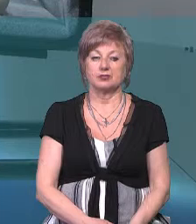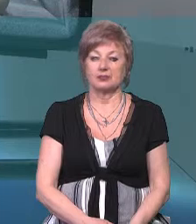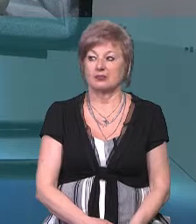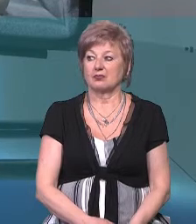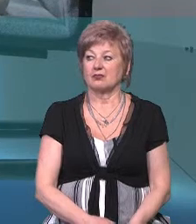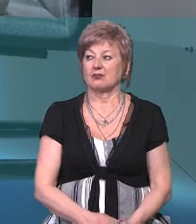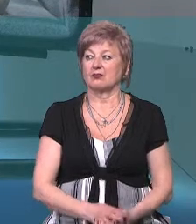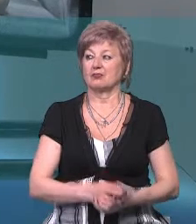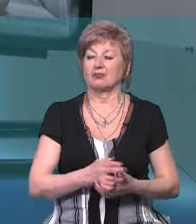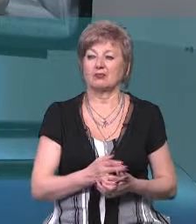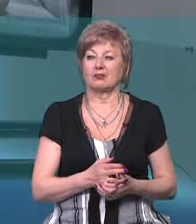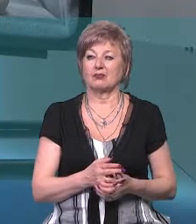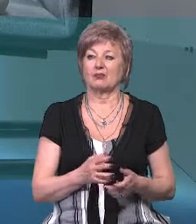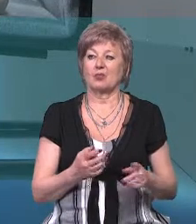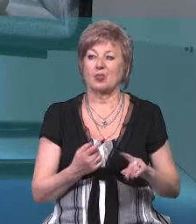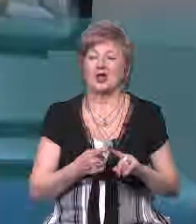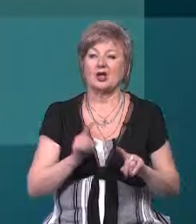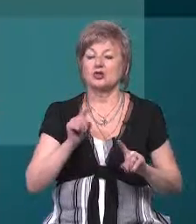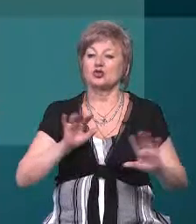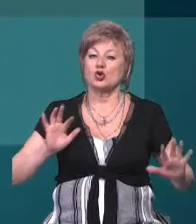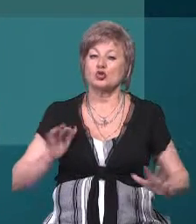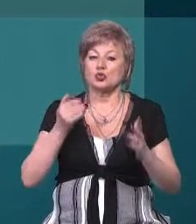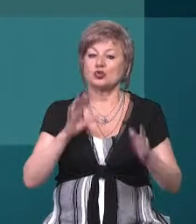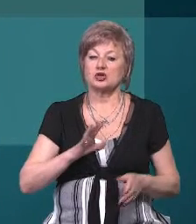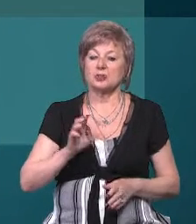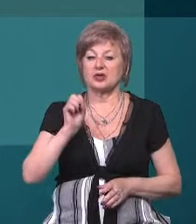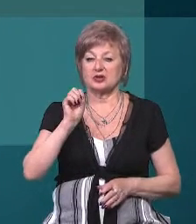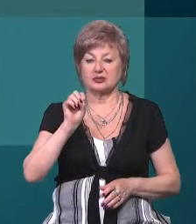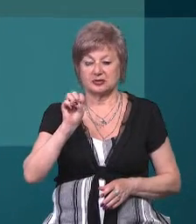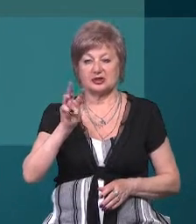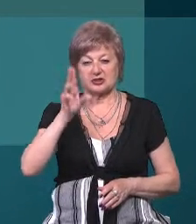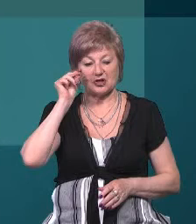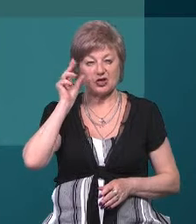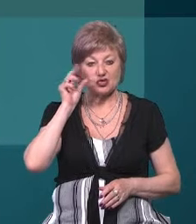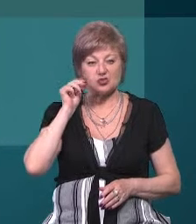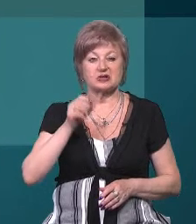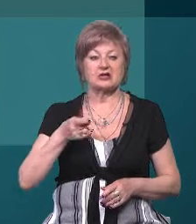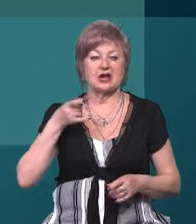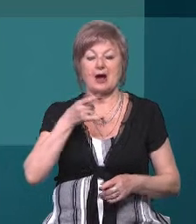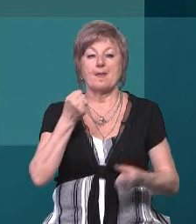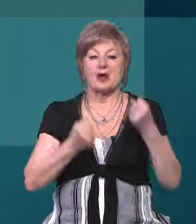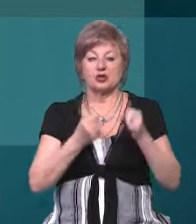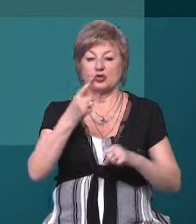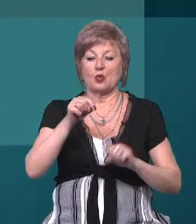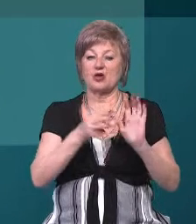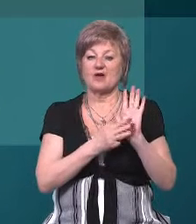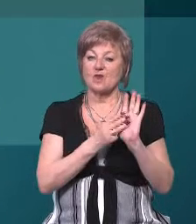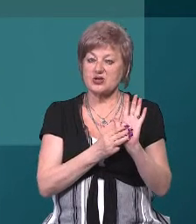З приводу інциденту, що стався 13.06.19 на маршруті номер 80,